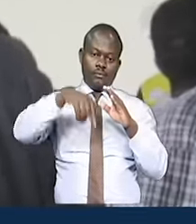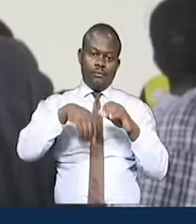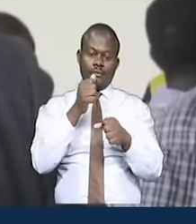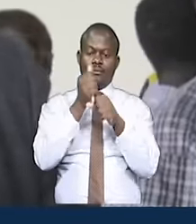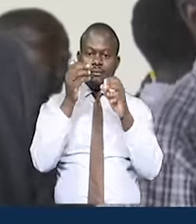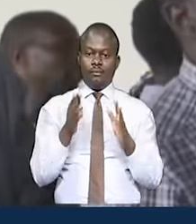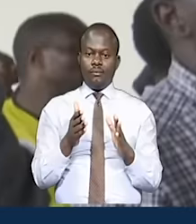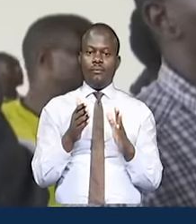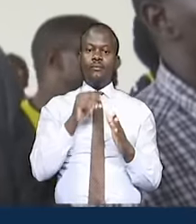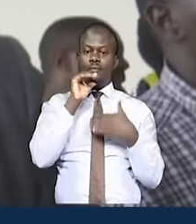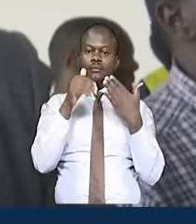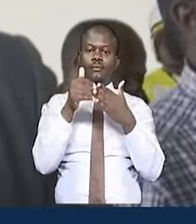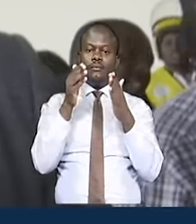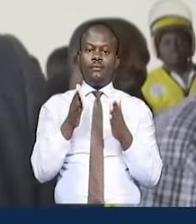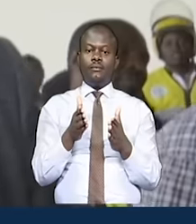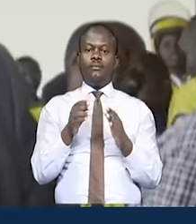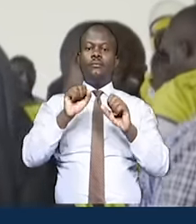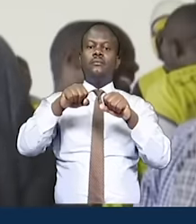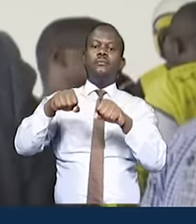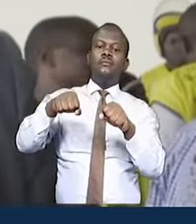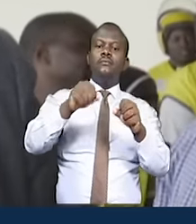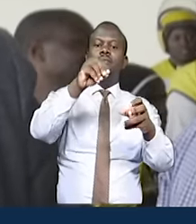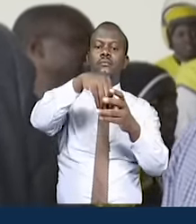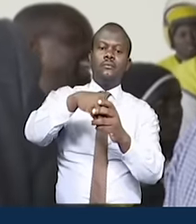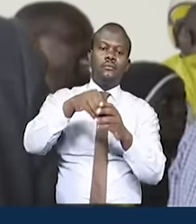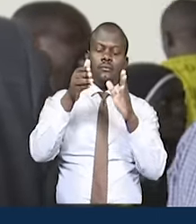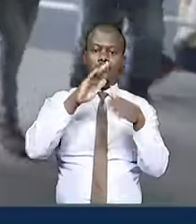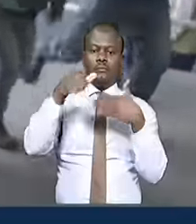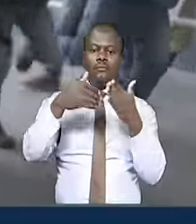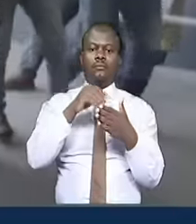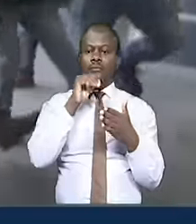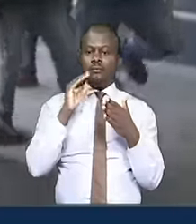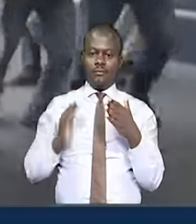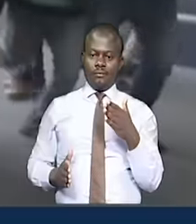umukozi atari umwuga wo gupfa kujamwo n'umuntu wese uri indisipuline.